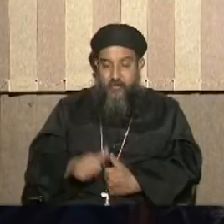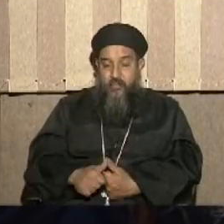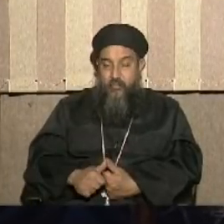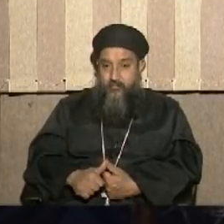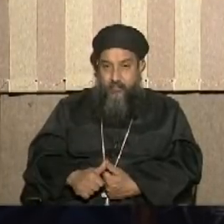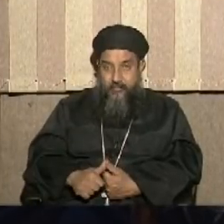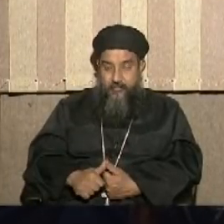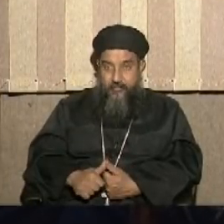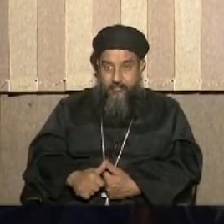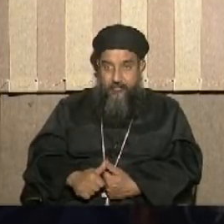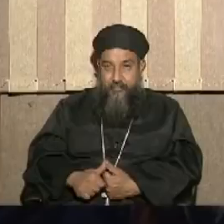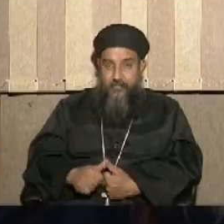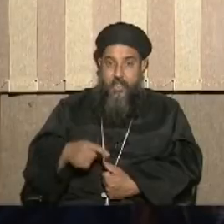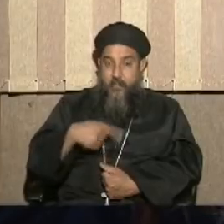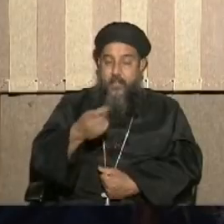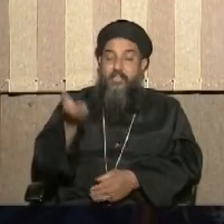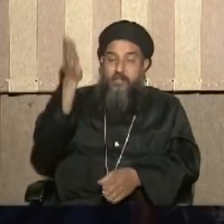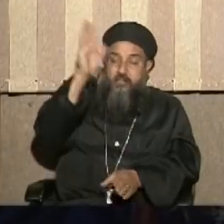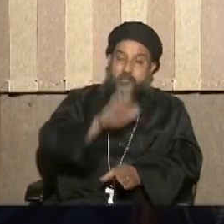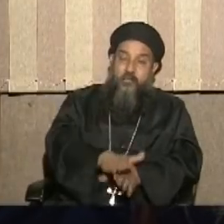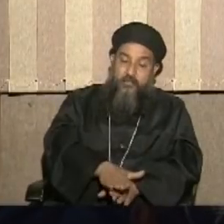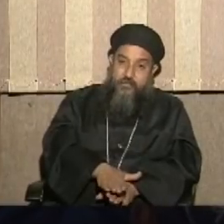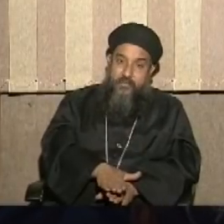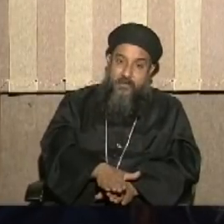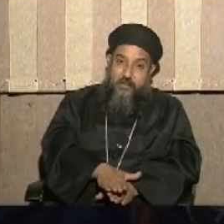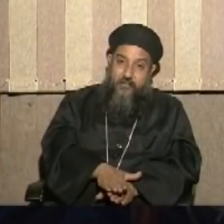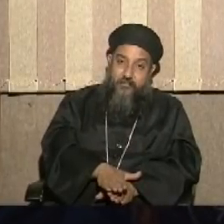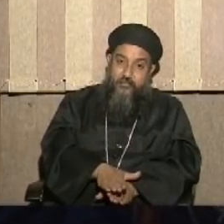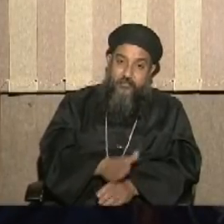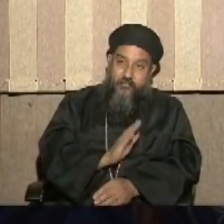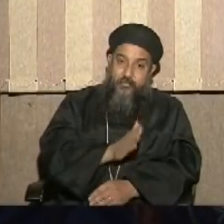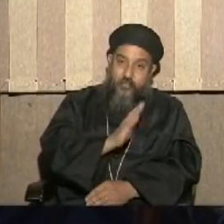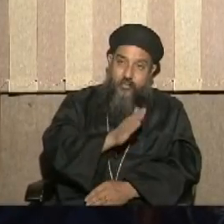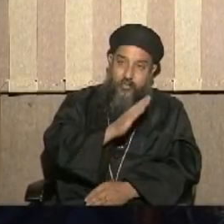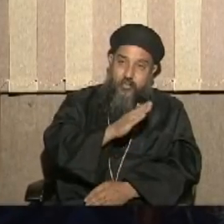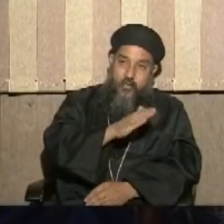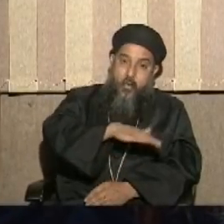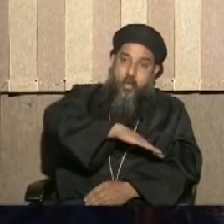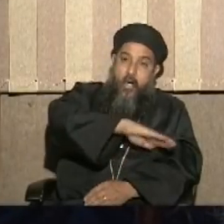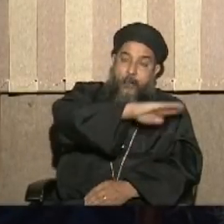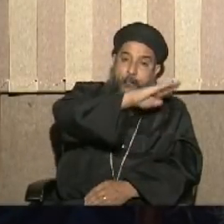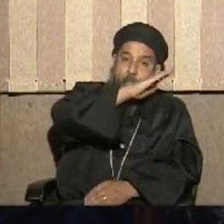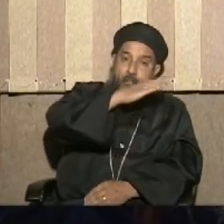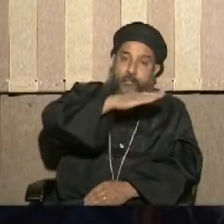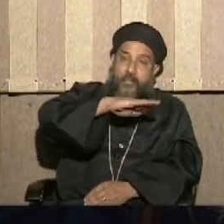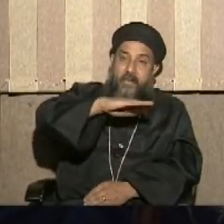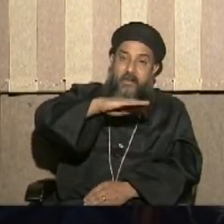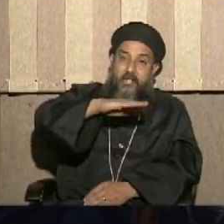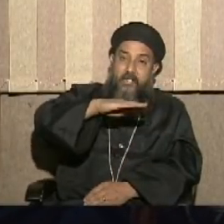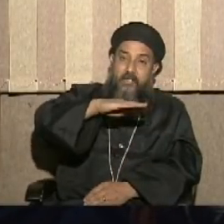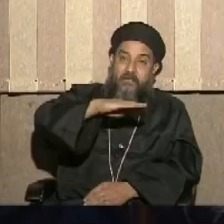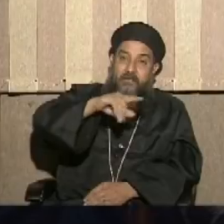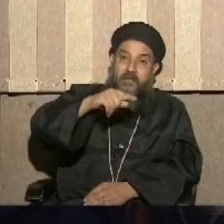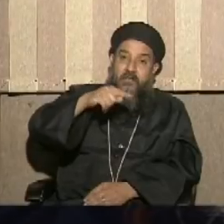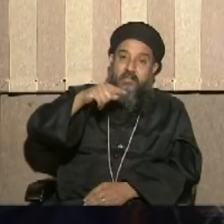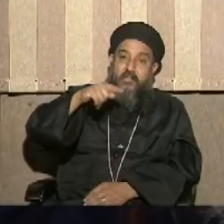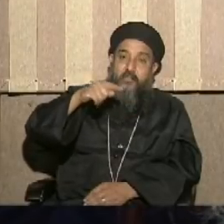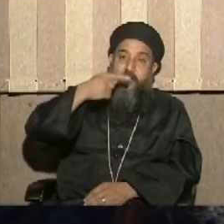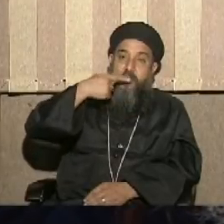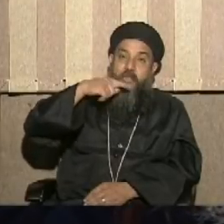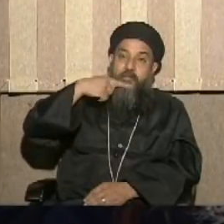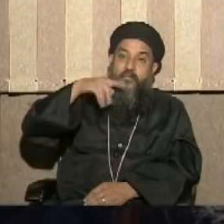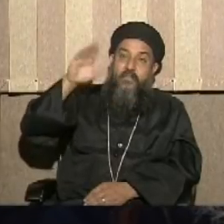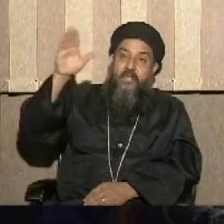اتذكروا بعد نياحتي تروحوا البريد شهيد